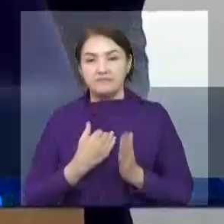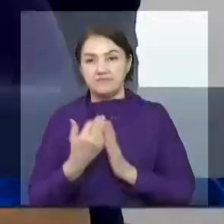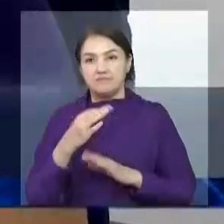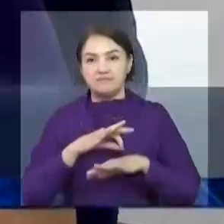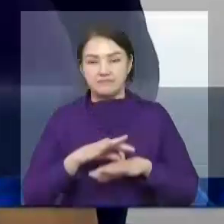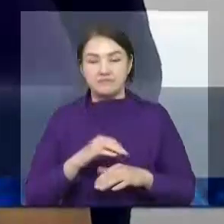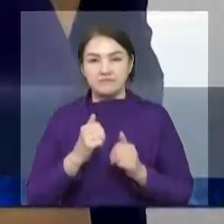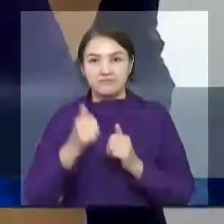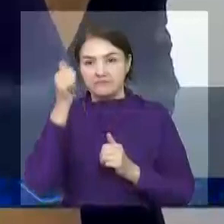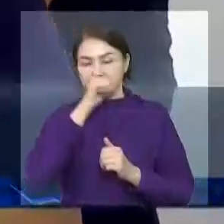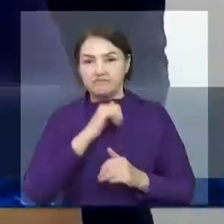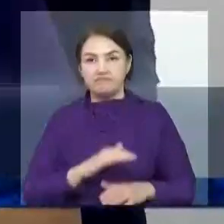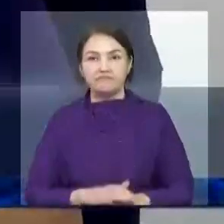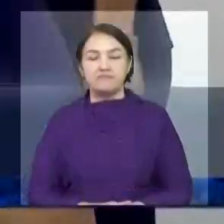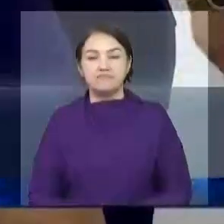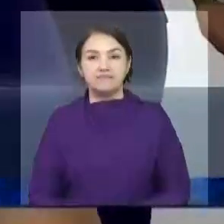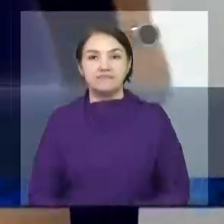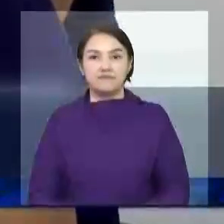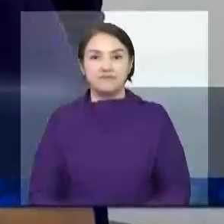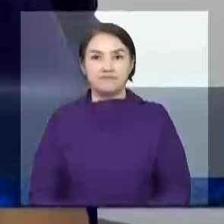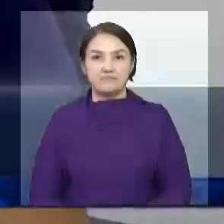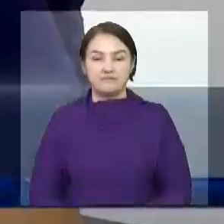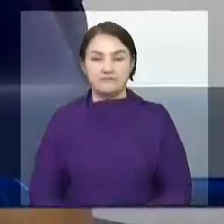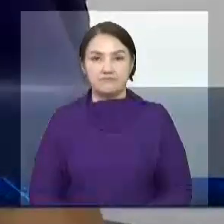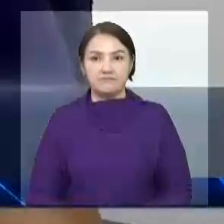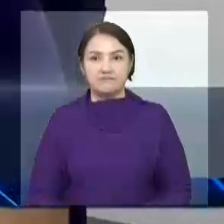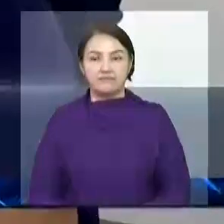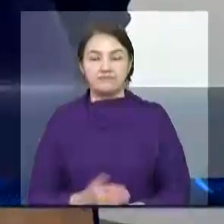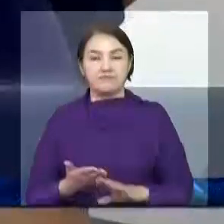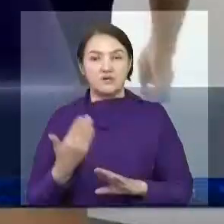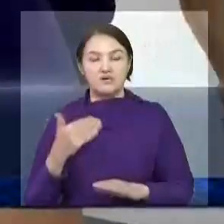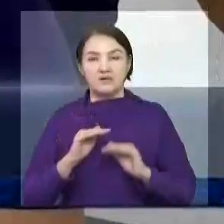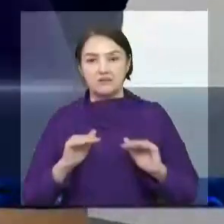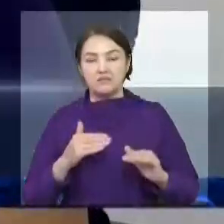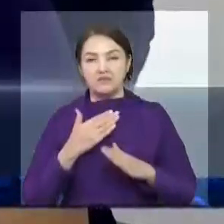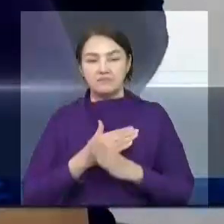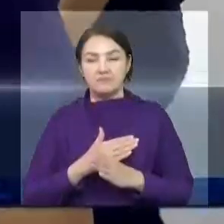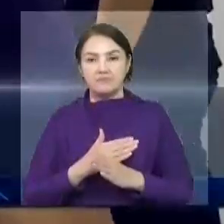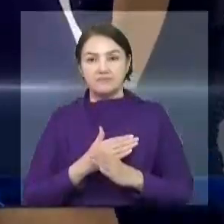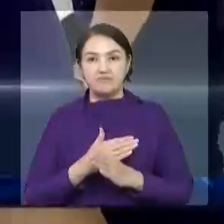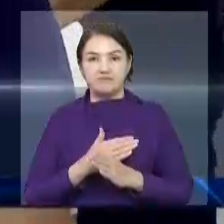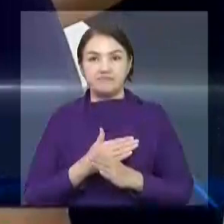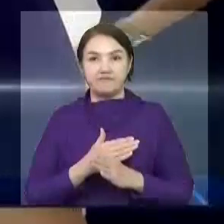деңгейде өтеді жыл сайын. Және де алдыңғы жылдары балаларға көмек ретінде